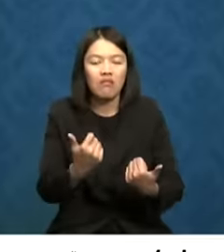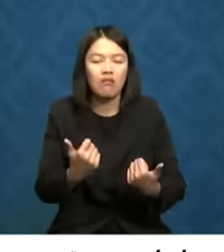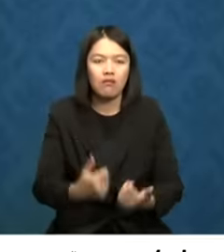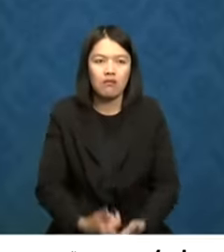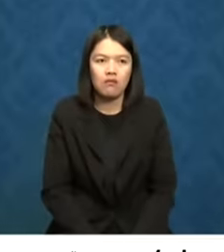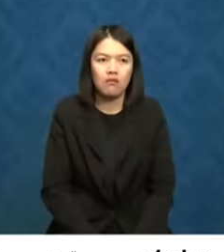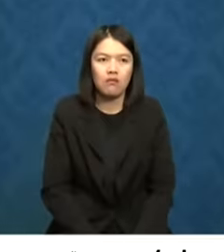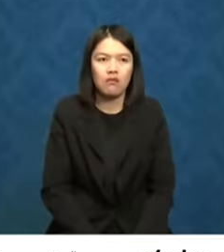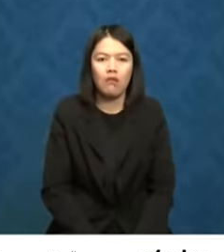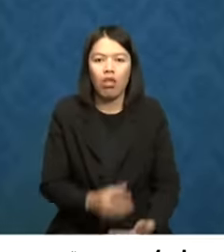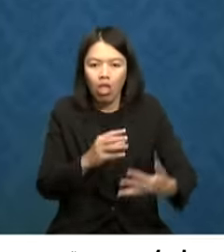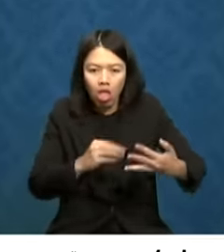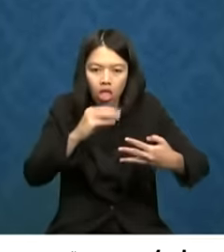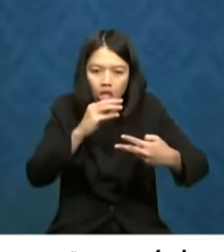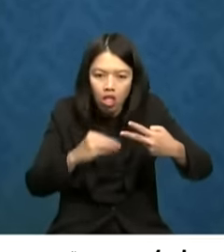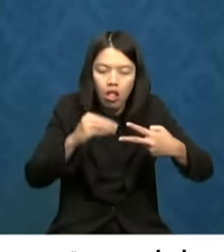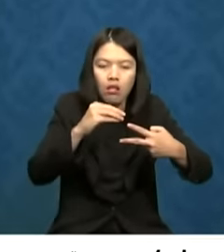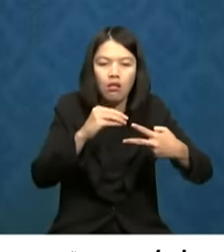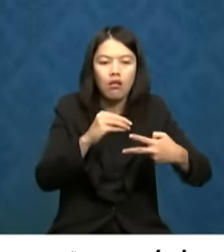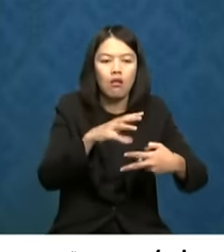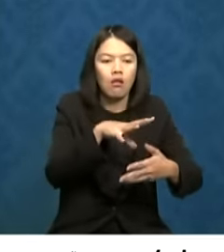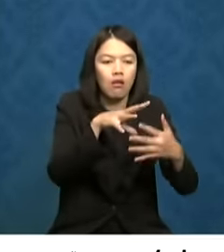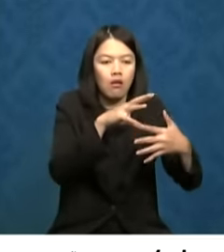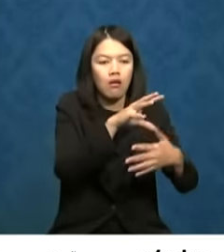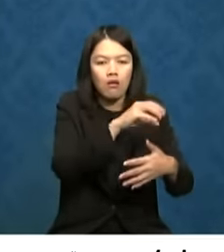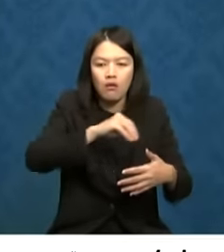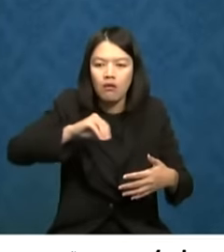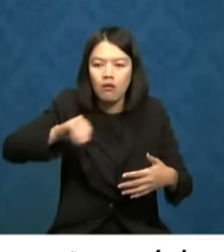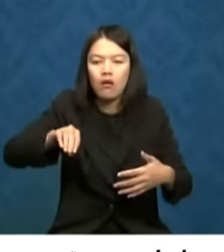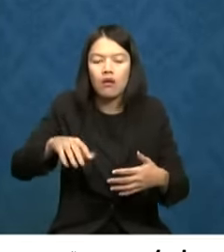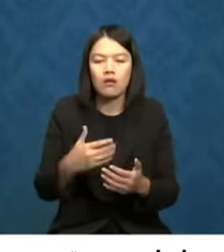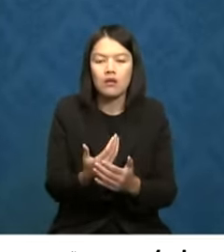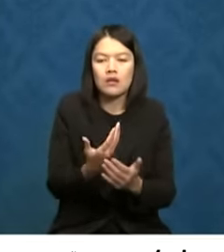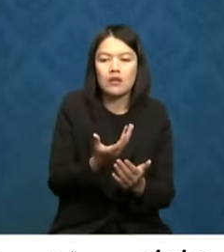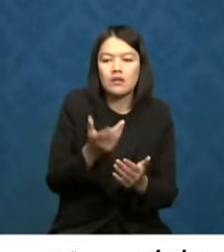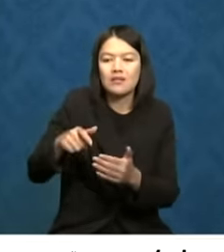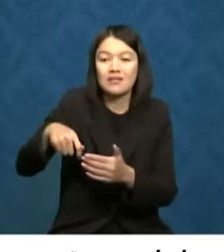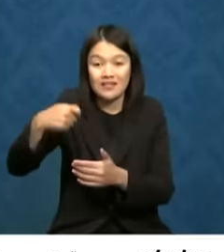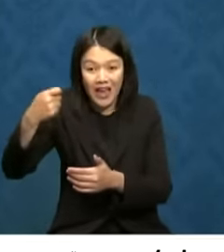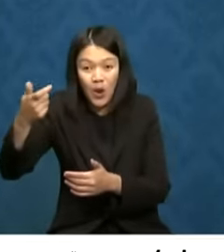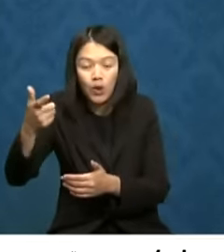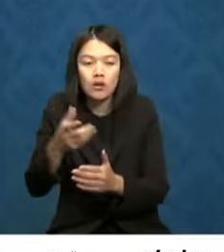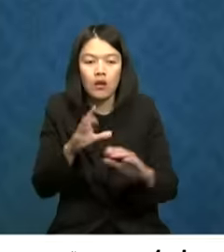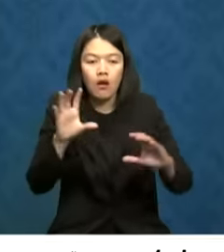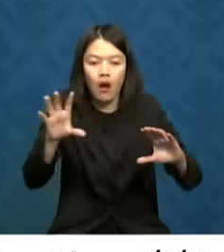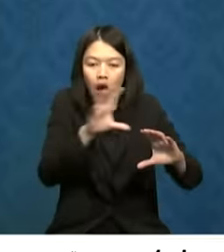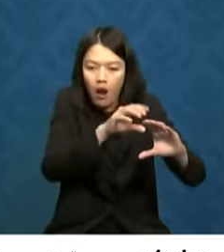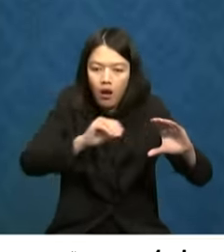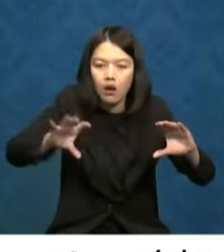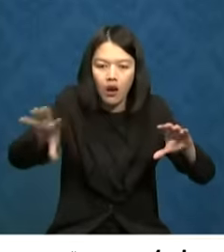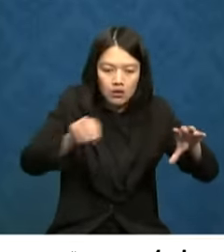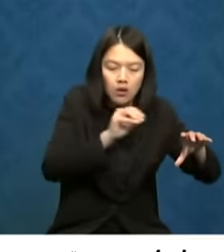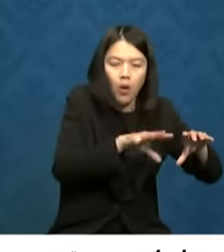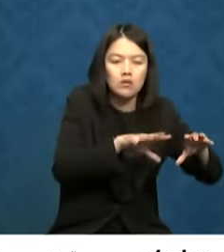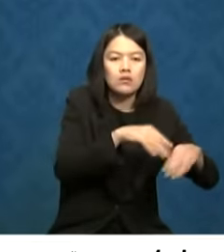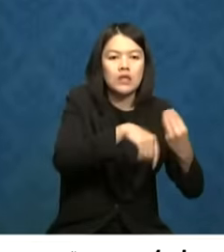ว่าโยกเงินที่จะต้องจ่ายให้รัฐวิสาหกิจที่ไปกู้ที่ไปออกเงินให้ก่อนกลับมาไว้ในงบกระตุ้นเศรษฐกิจ